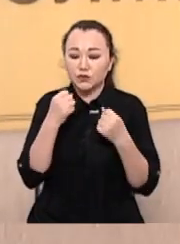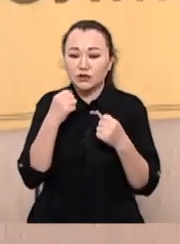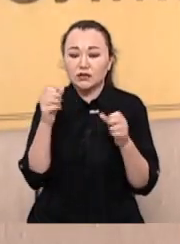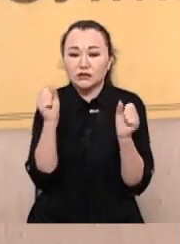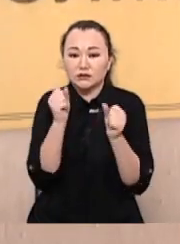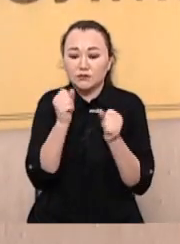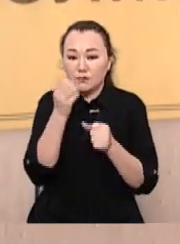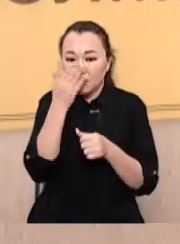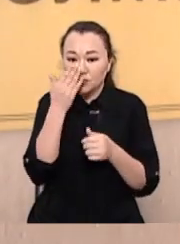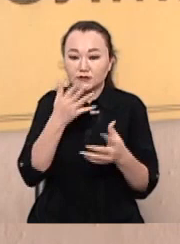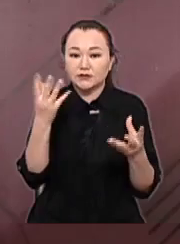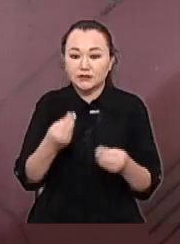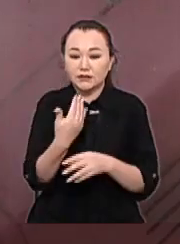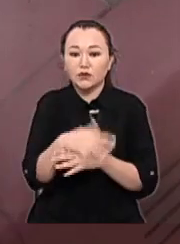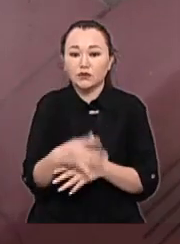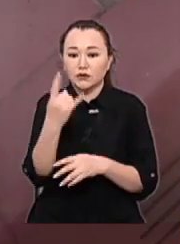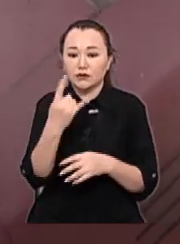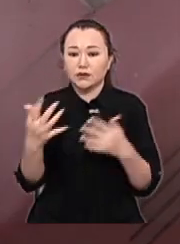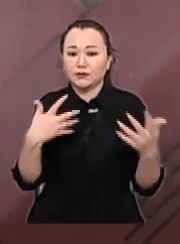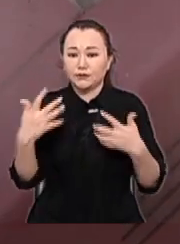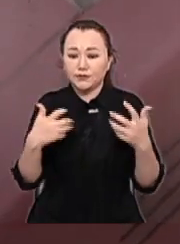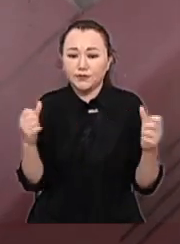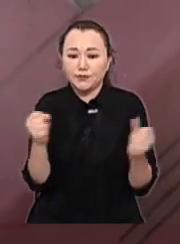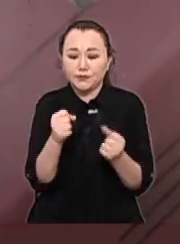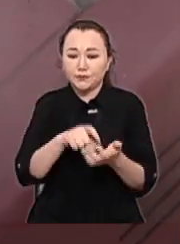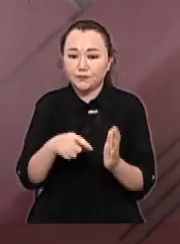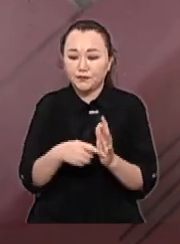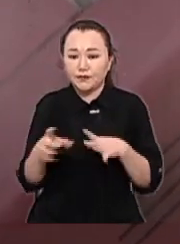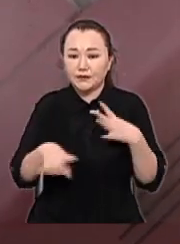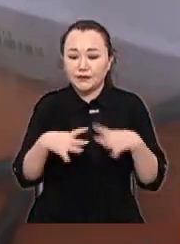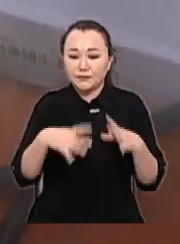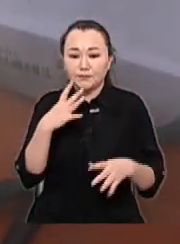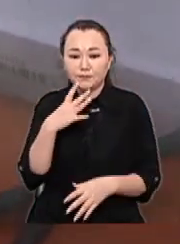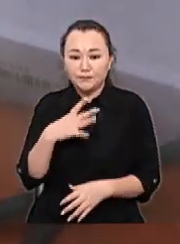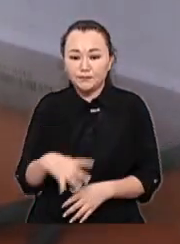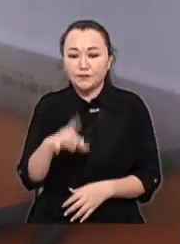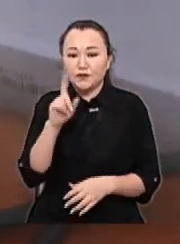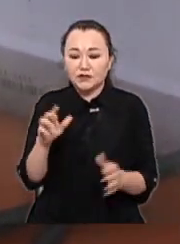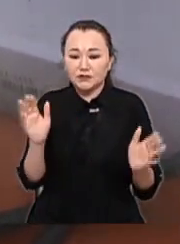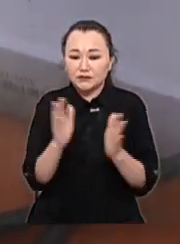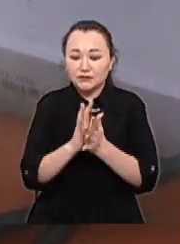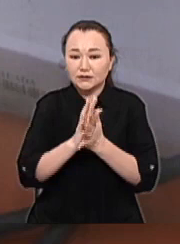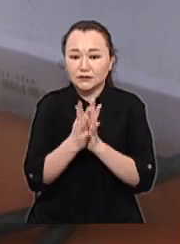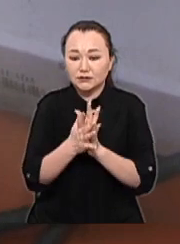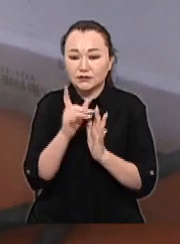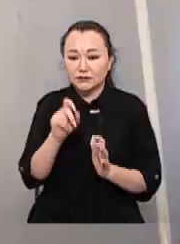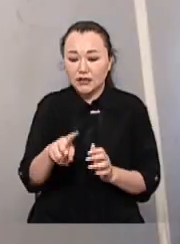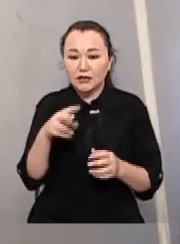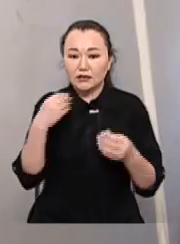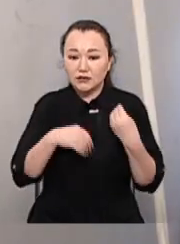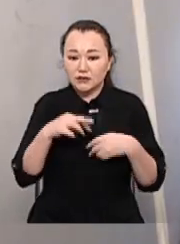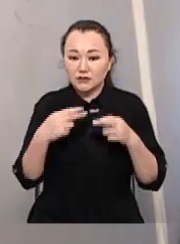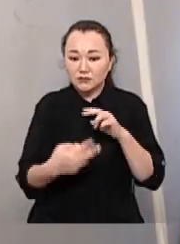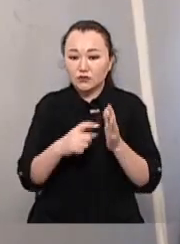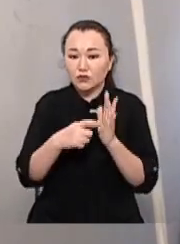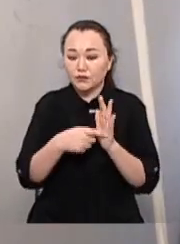қақаған аязында терезесінен жел үйлеген суық бөлмеде дайындалуға мәжбүр. Тіпті өте тарт спорт залда не киім ауыстыратын бөлме,